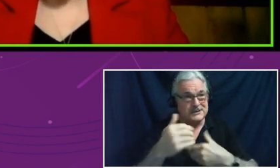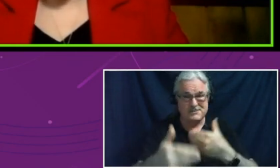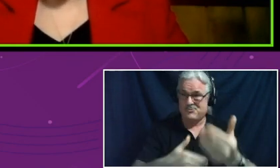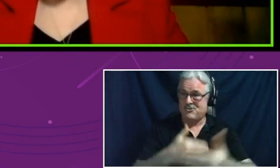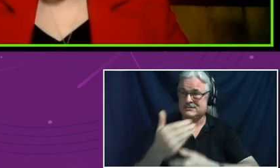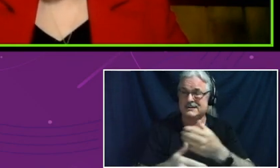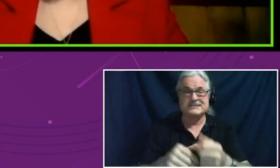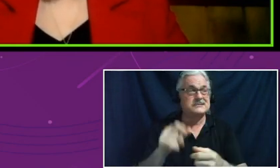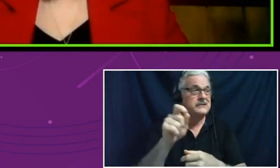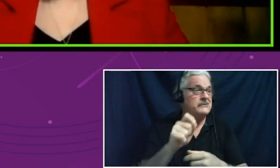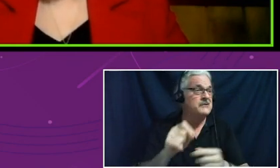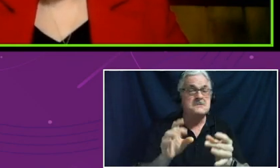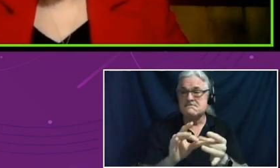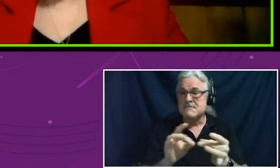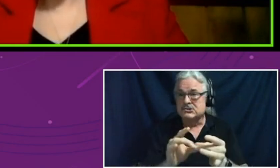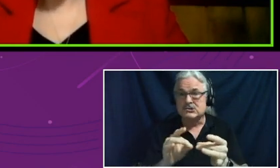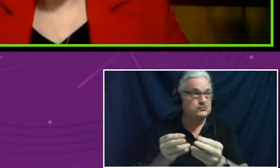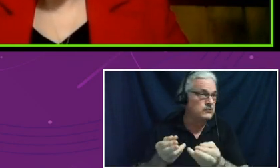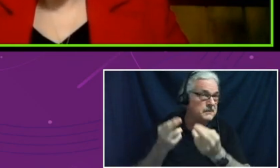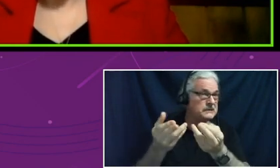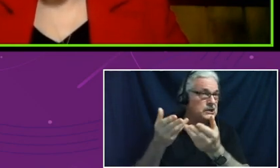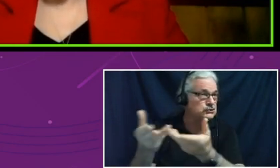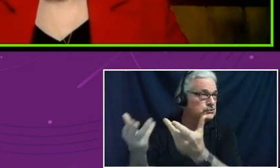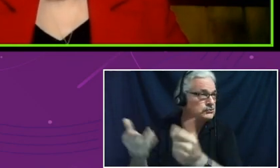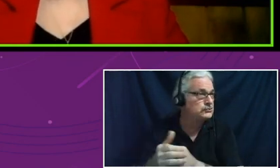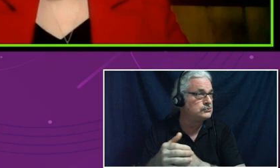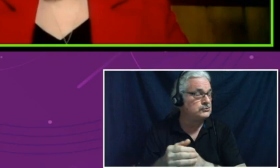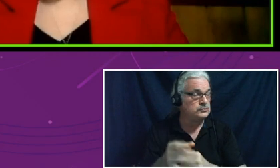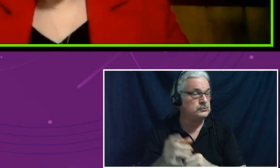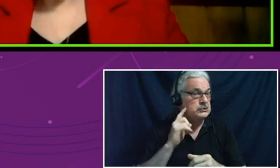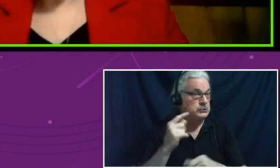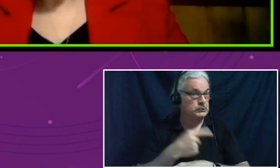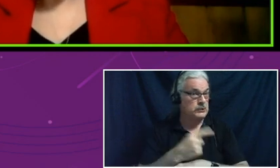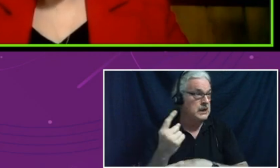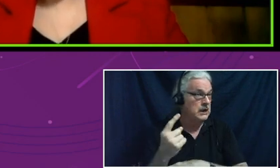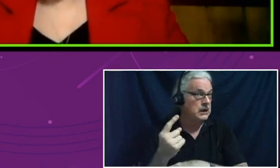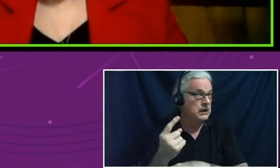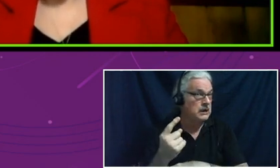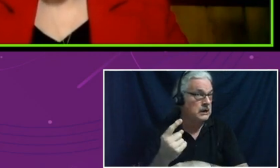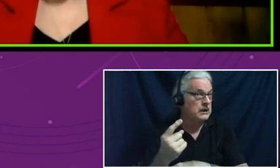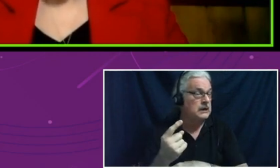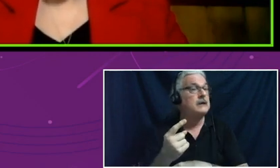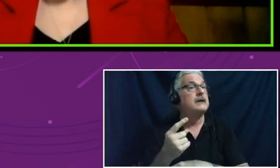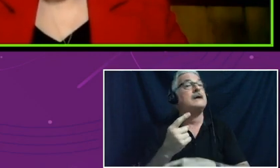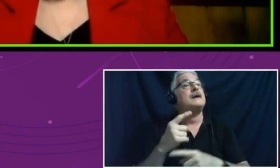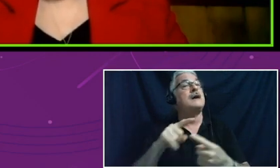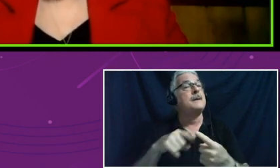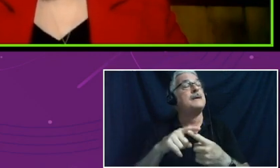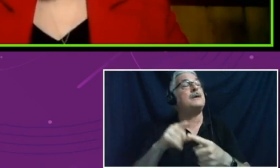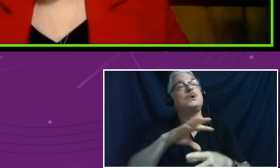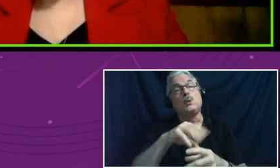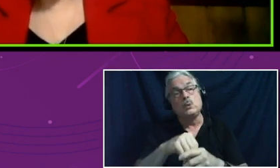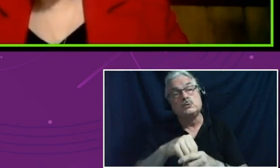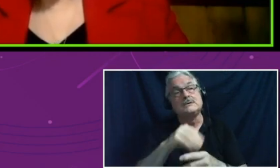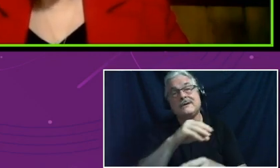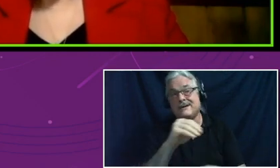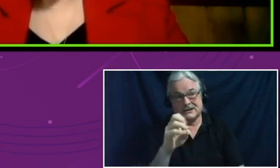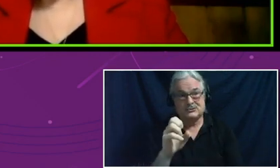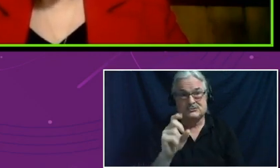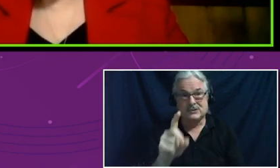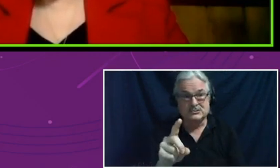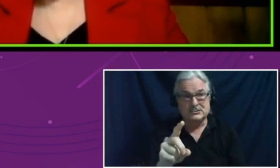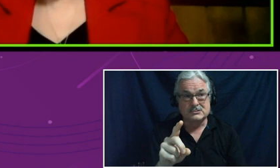En conséquence, les messages et les recommandations que vous allez entendre aujourd'hui au sujet de l'inclusion et l'éducation viennent à un moment très important.